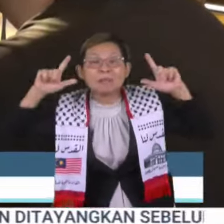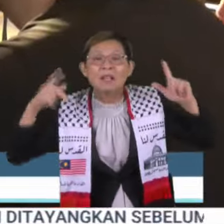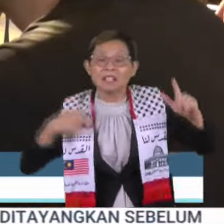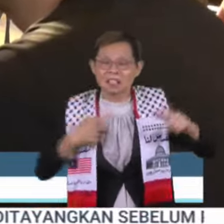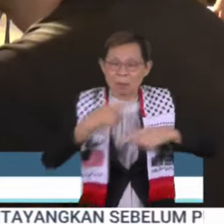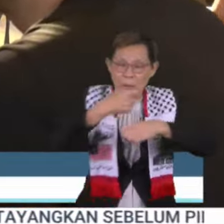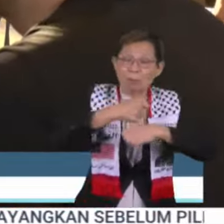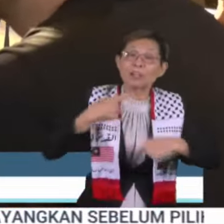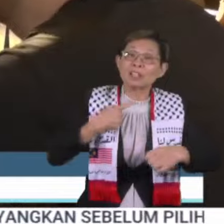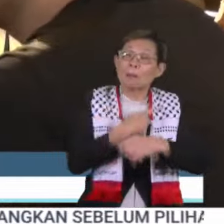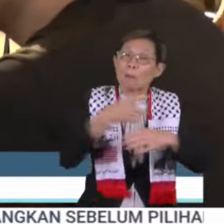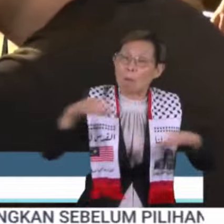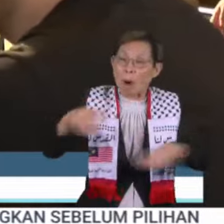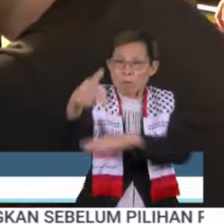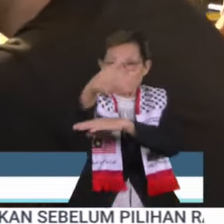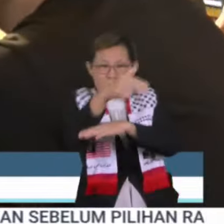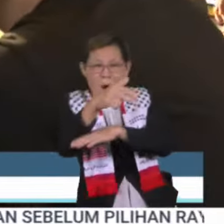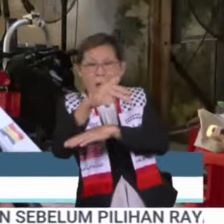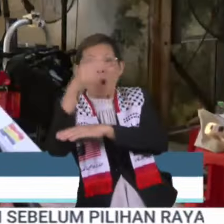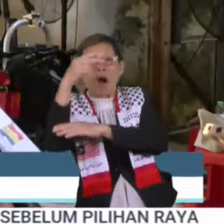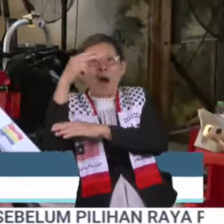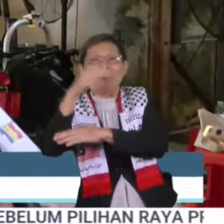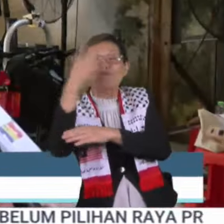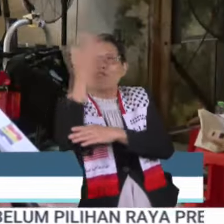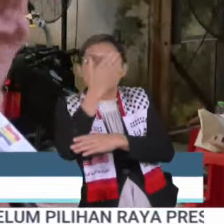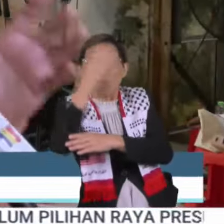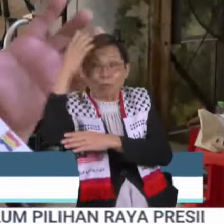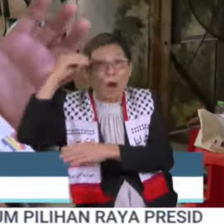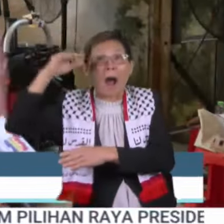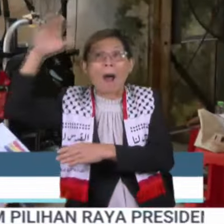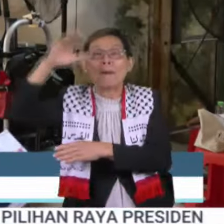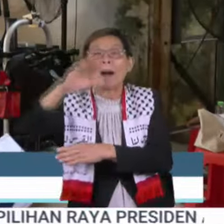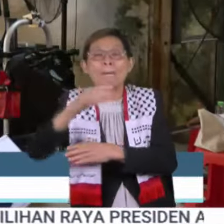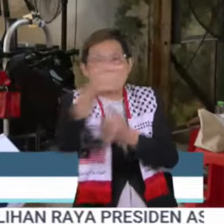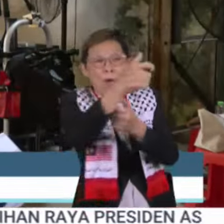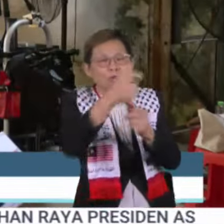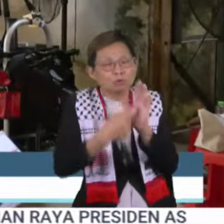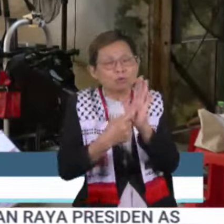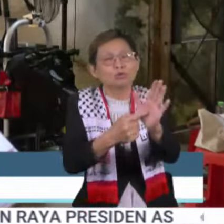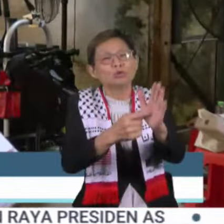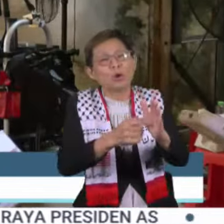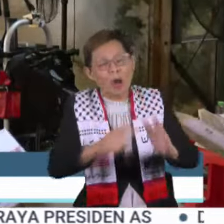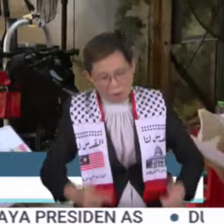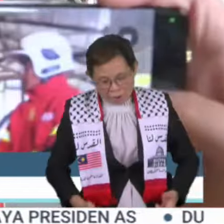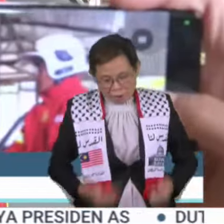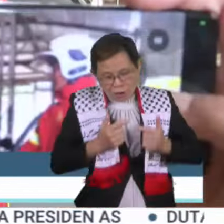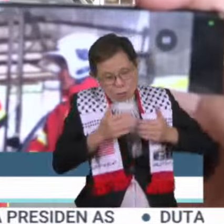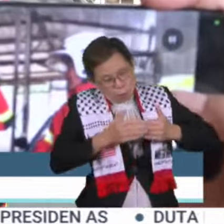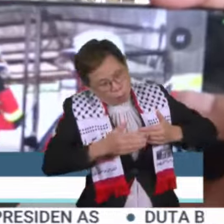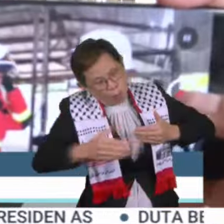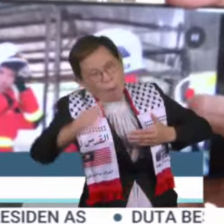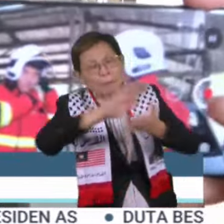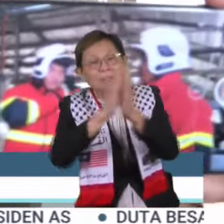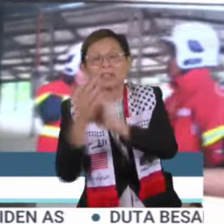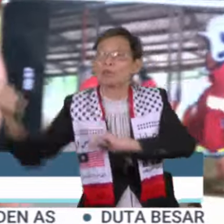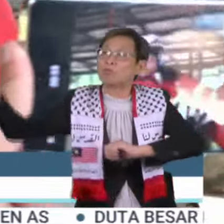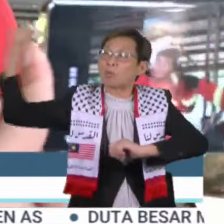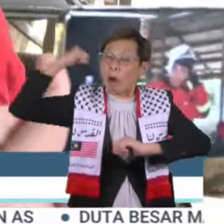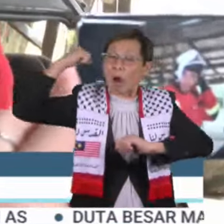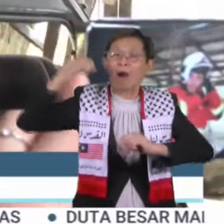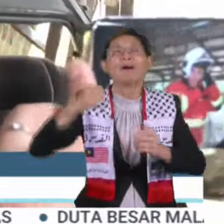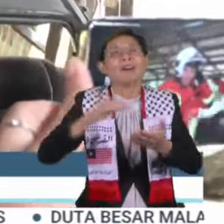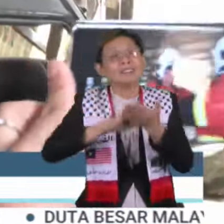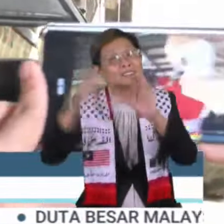film untuk Abang Bumba kita untuk menunjukkan perjalanan mereka menjadi Vira. Antara dirakam